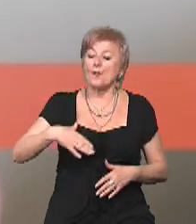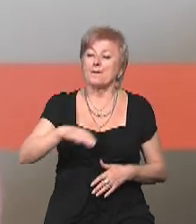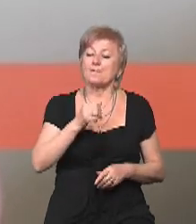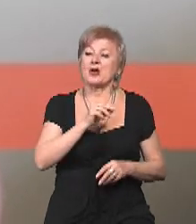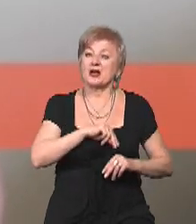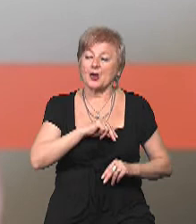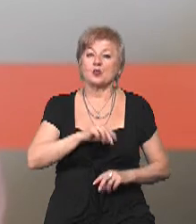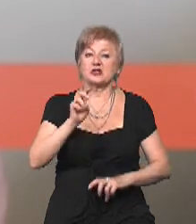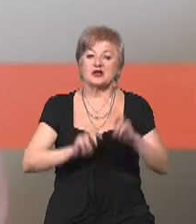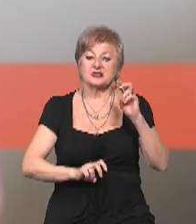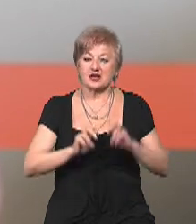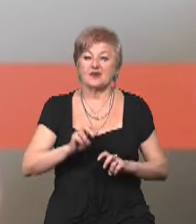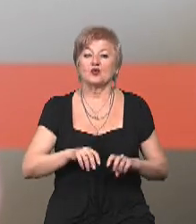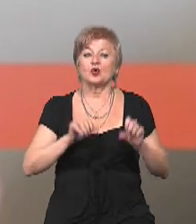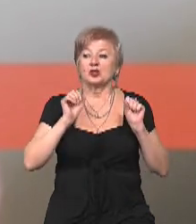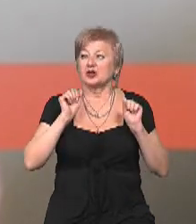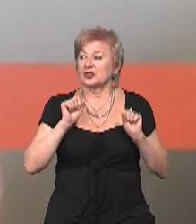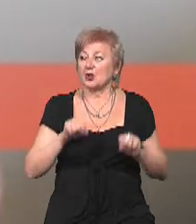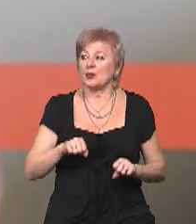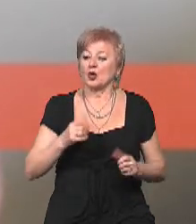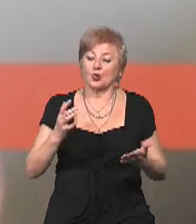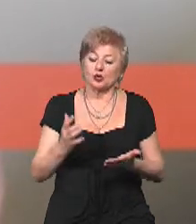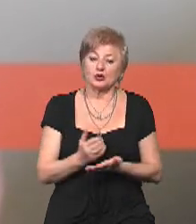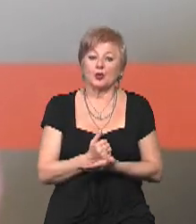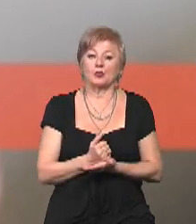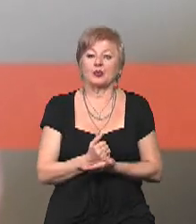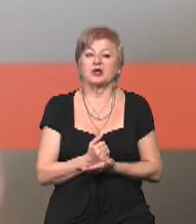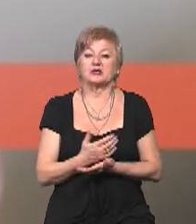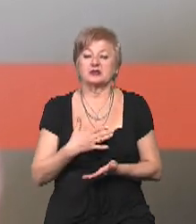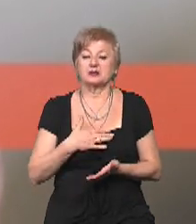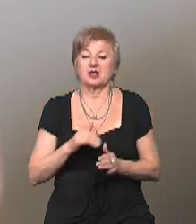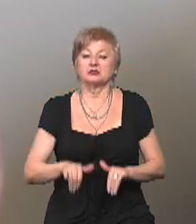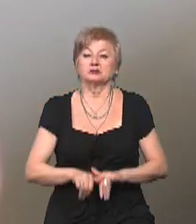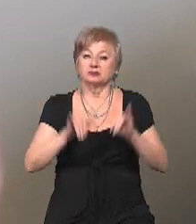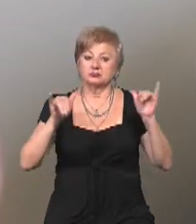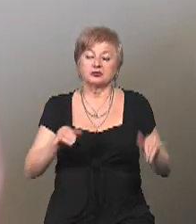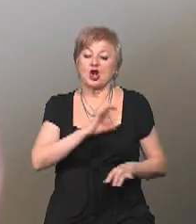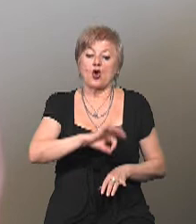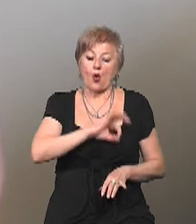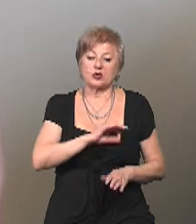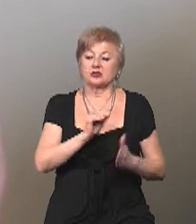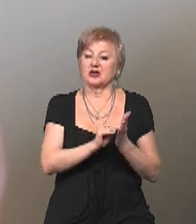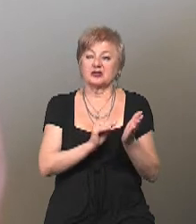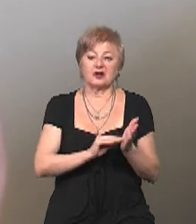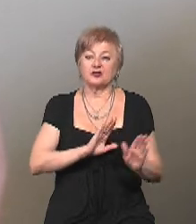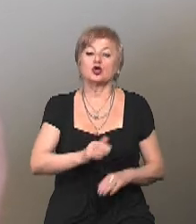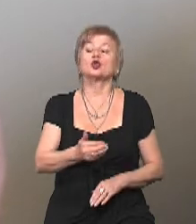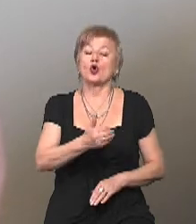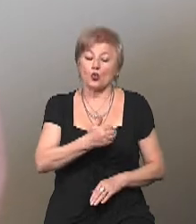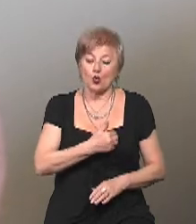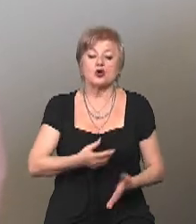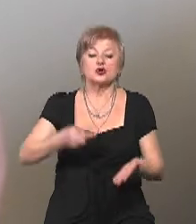феросплавних підприємств з вимогою там встановити для себе пільгові тарифи. Ніякі не пільгові, а вони хочуть встановити